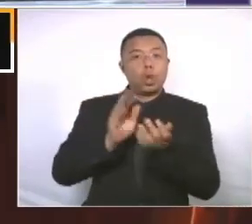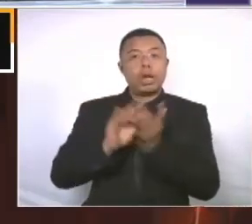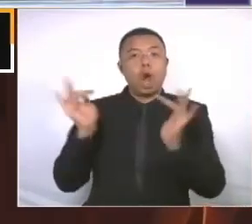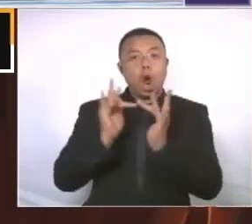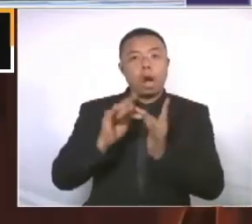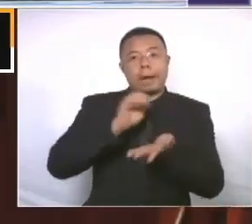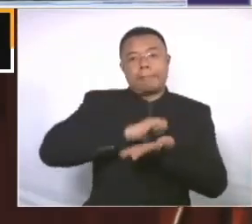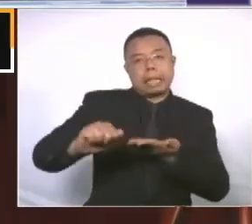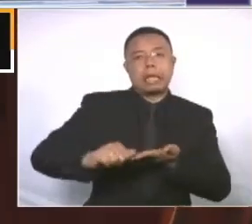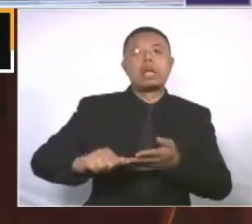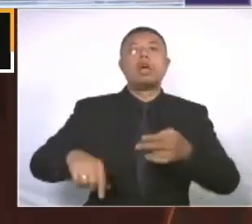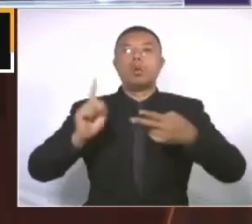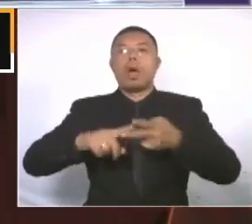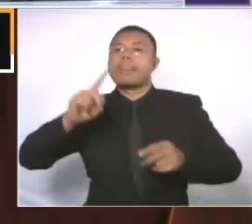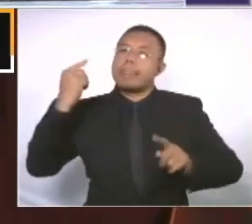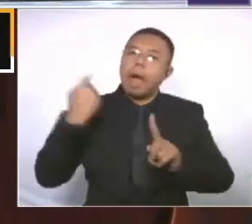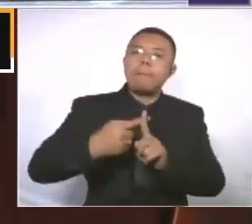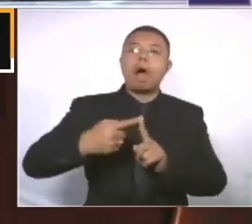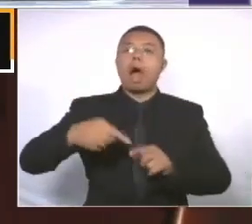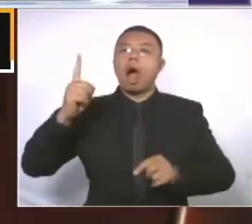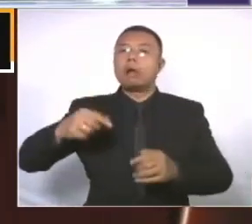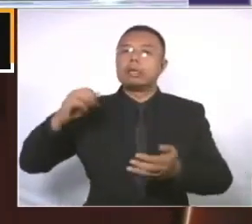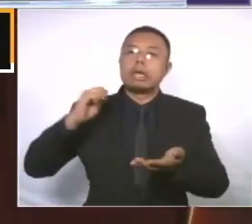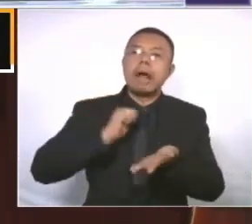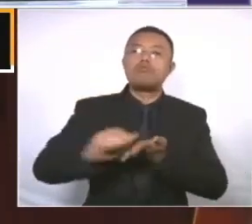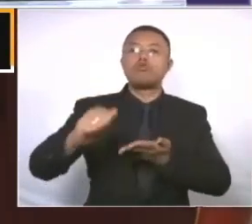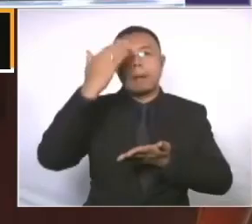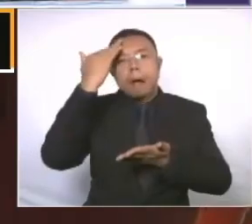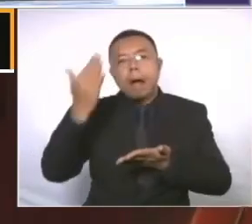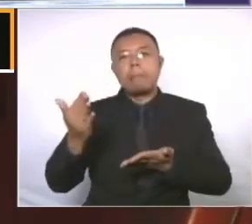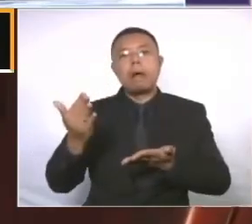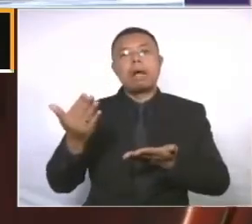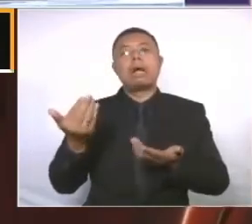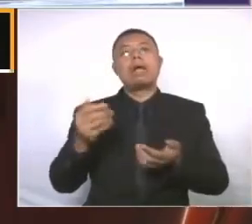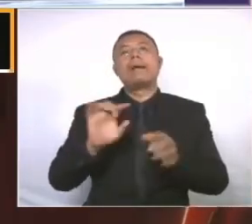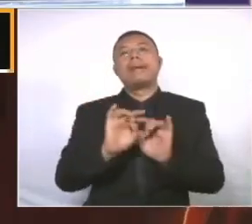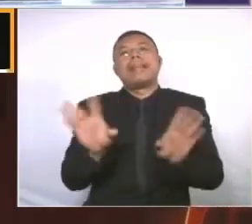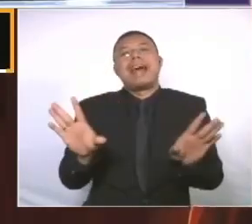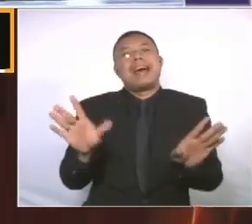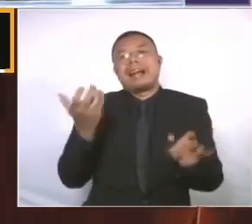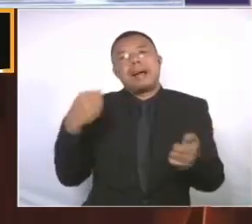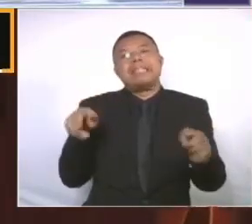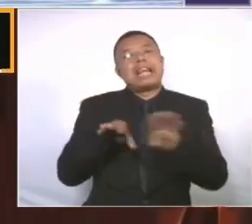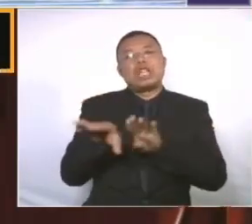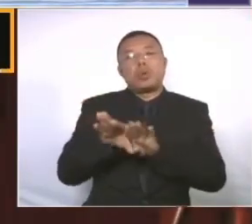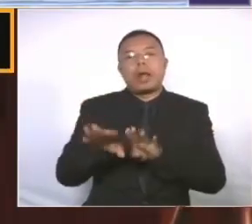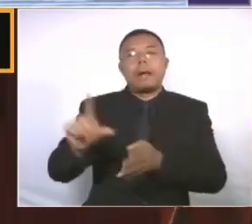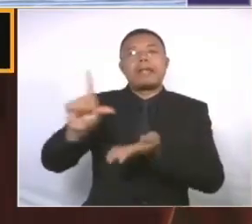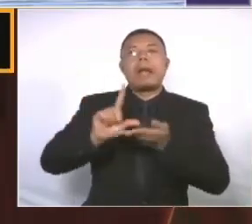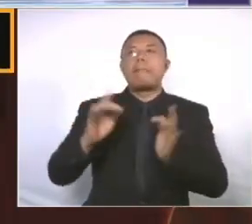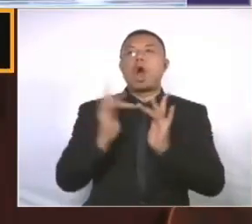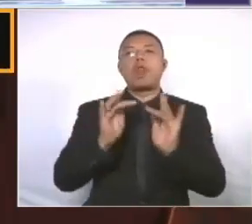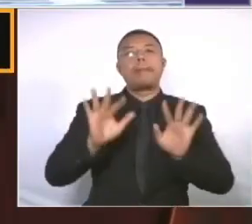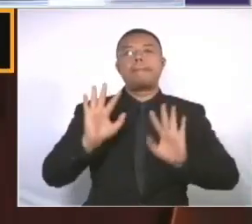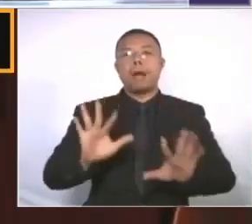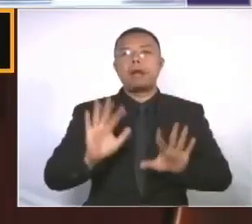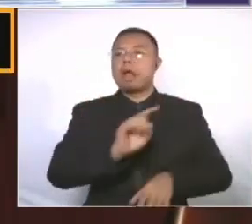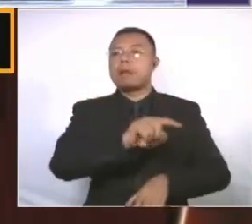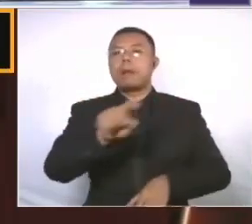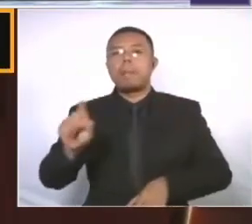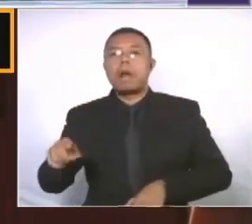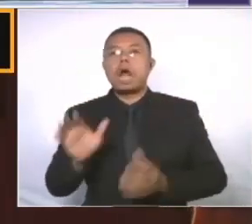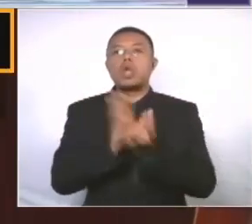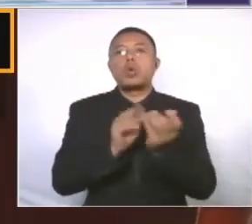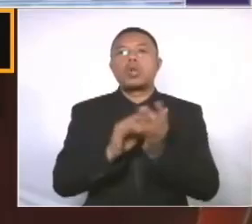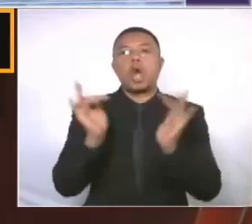ini pun masih harus diselepet lagi karena tidak komprehensif di dalam menangani ini sehingga pinjol masih meraj Lela judi